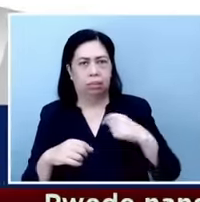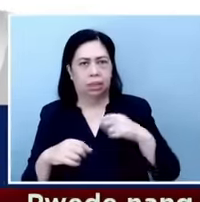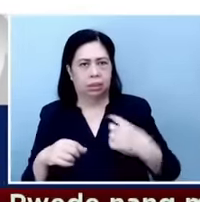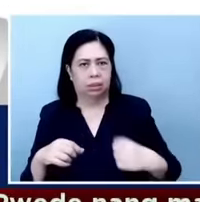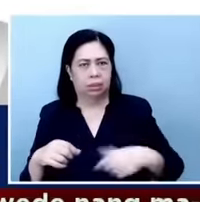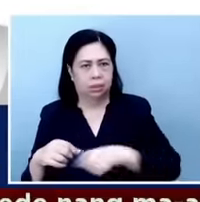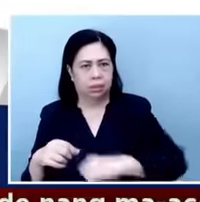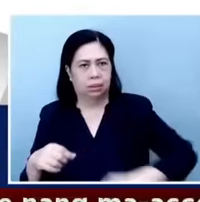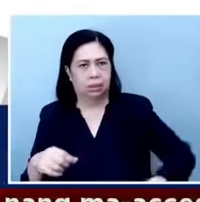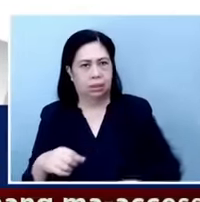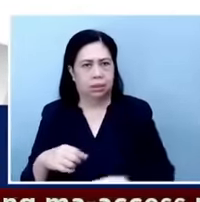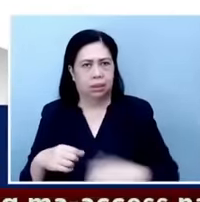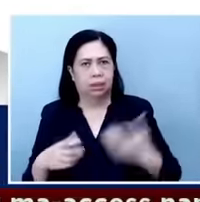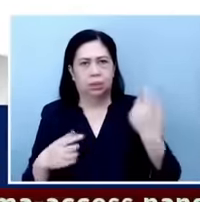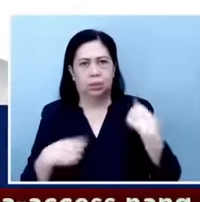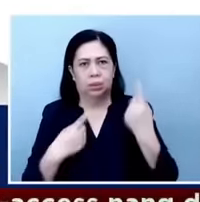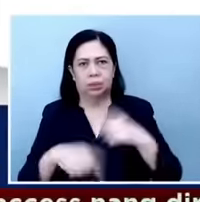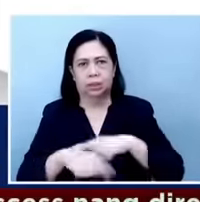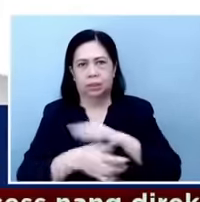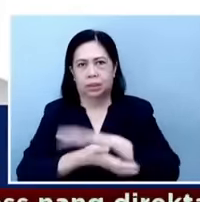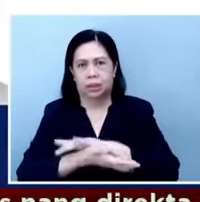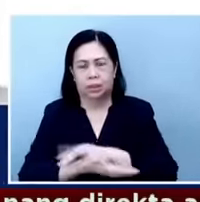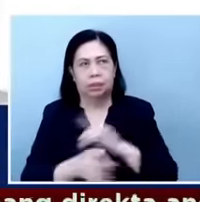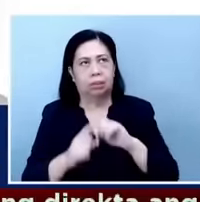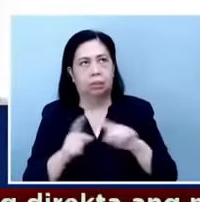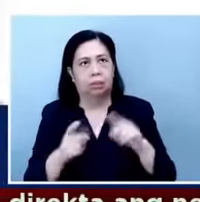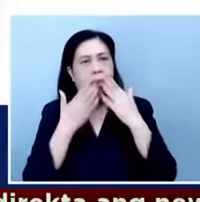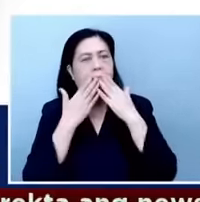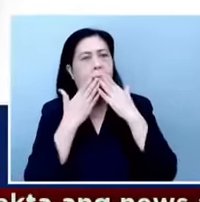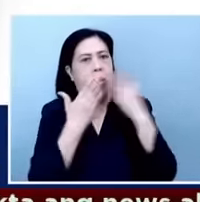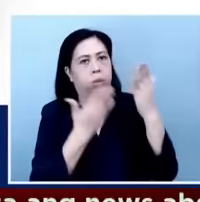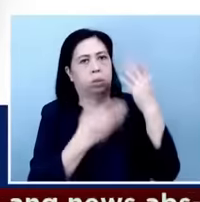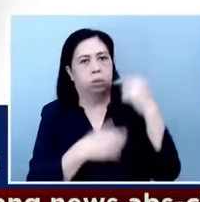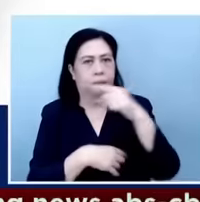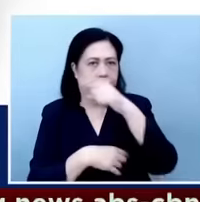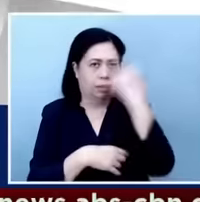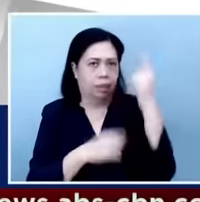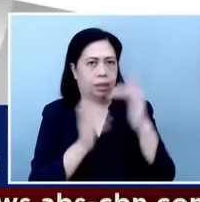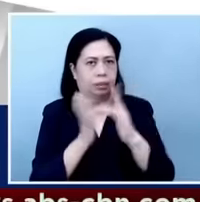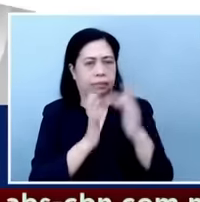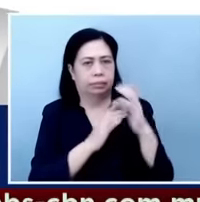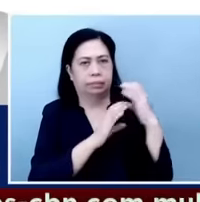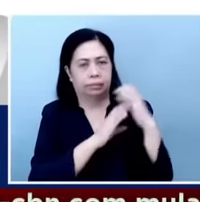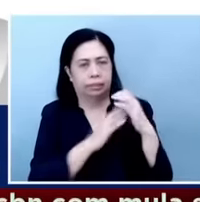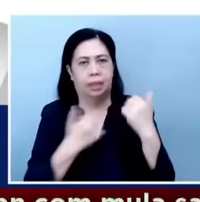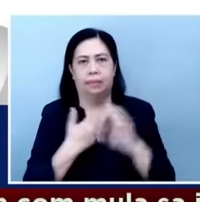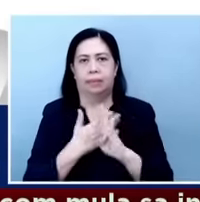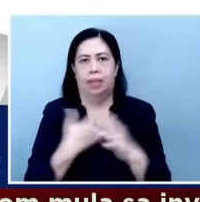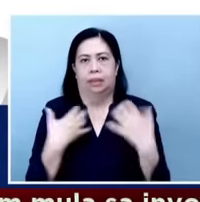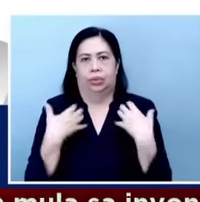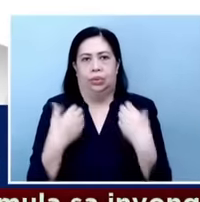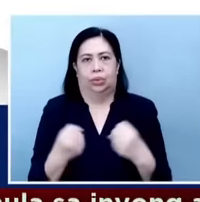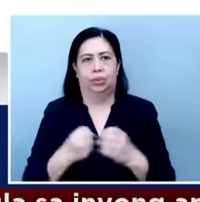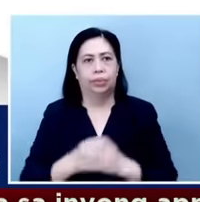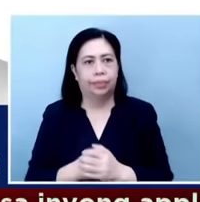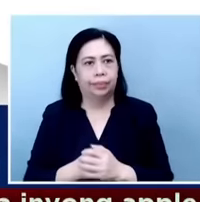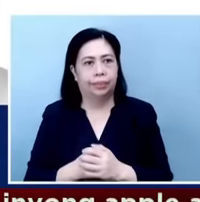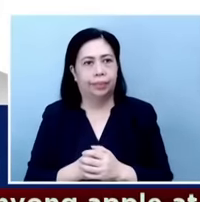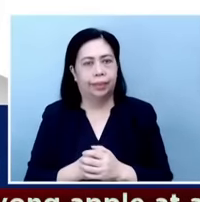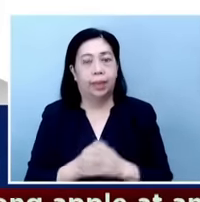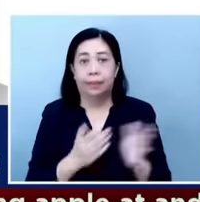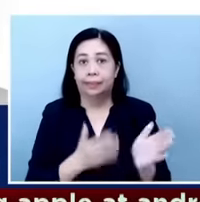ako ng pandemic. Pero sa awa na poong Nazareno, nakarecover po ako. Naghanda po ako ng